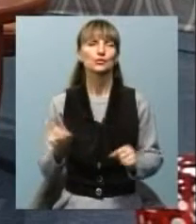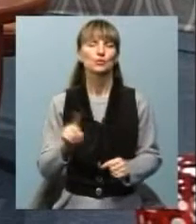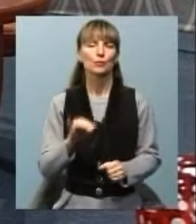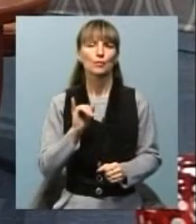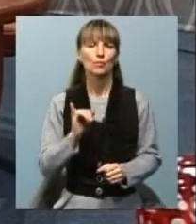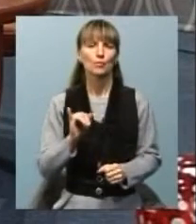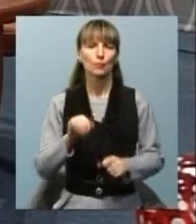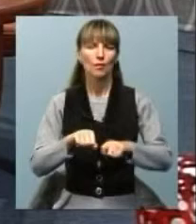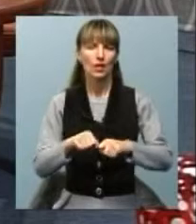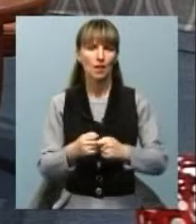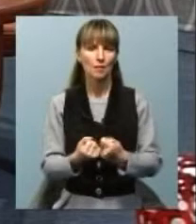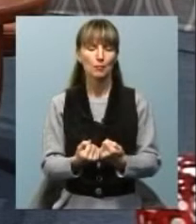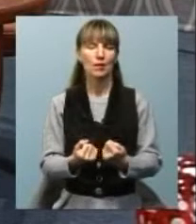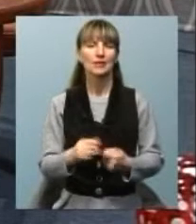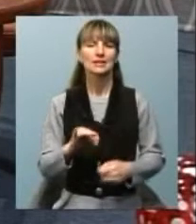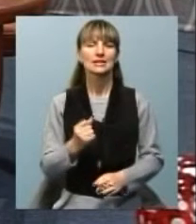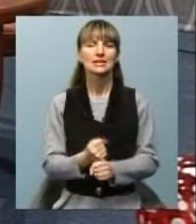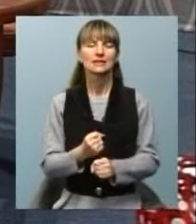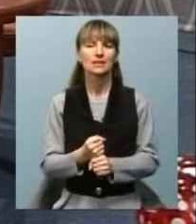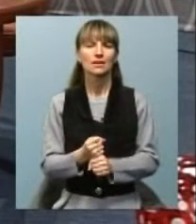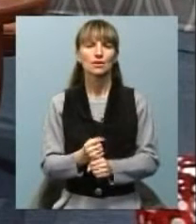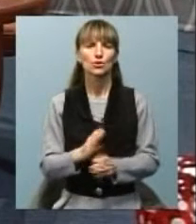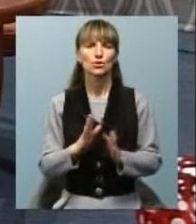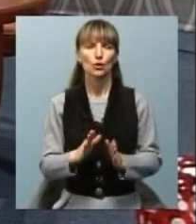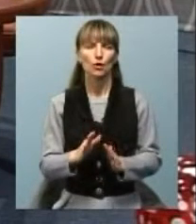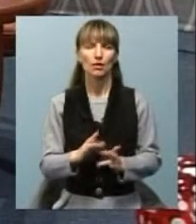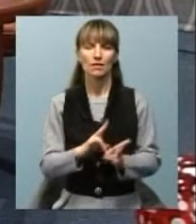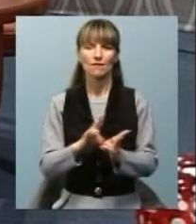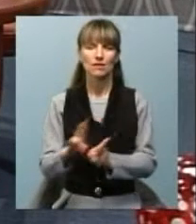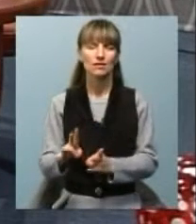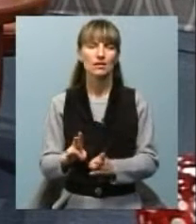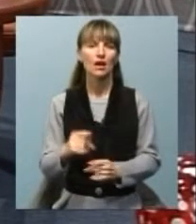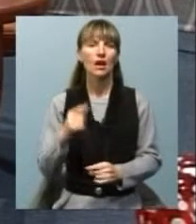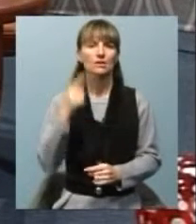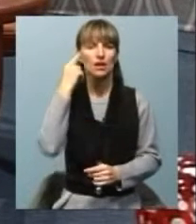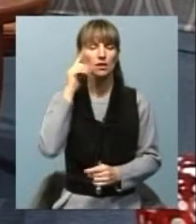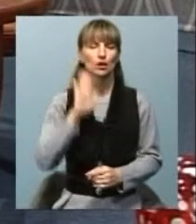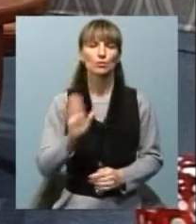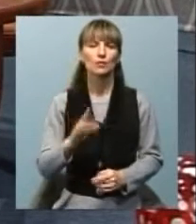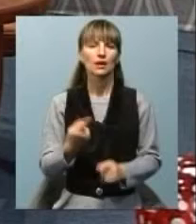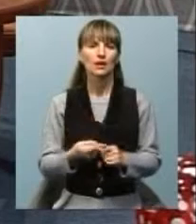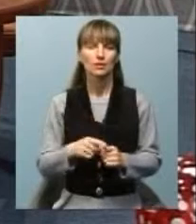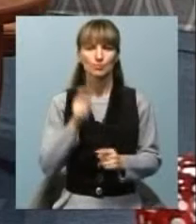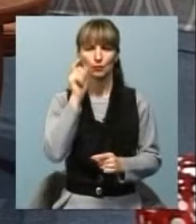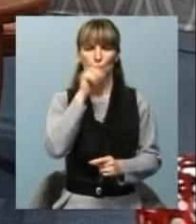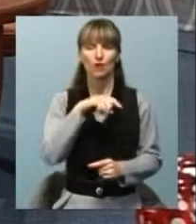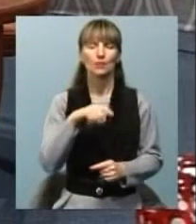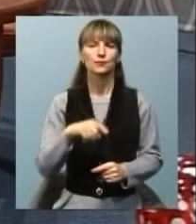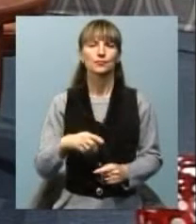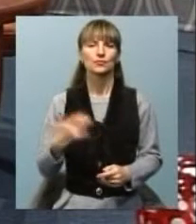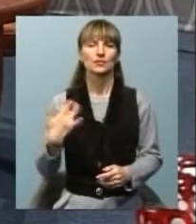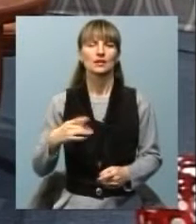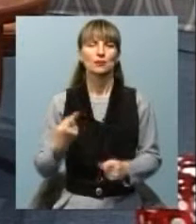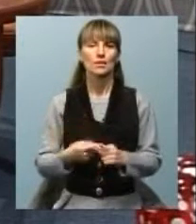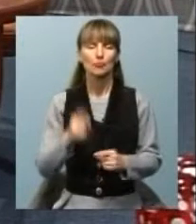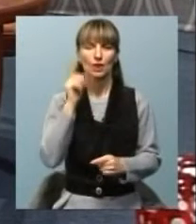щось поламати і зробити їм тільки на зло все. А чи не думаєш, так, це дійсно таке дуже погано. І взагалі, для чого